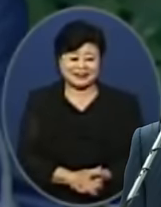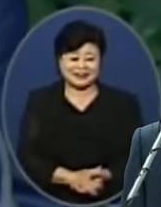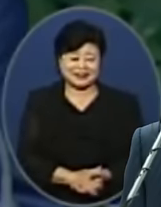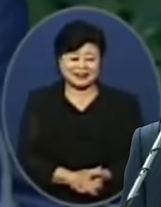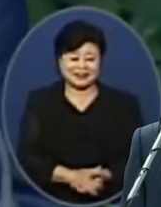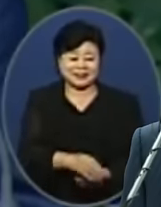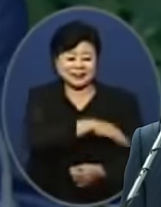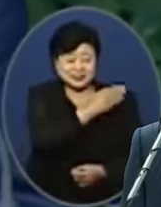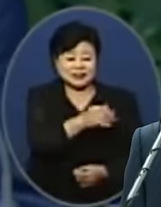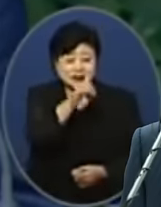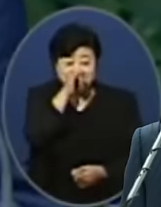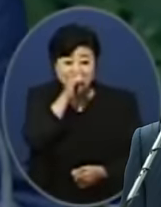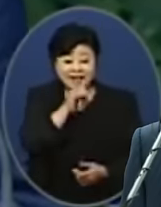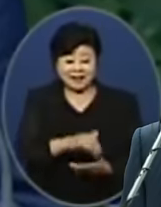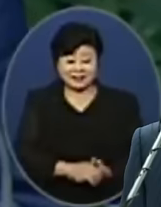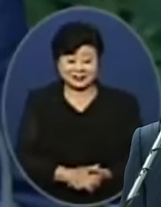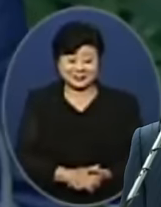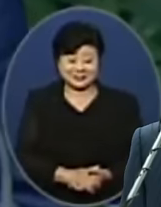능력 있게